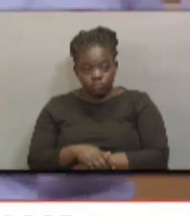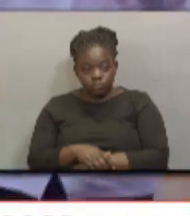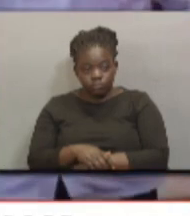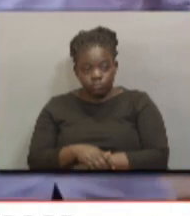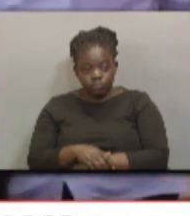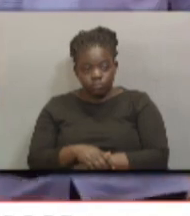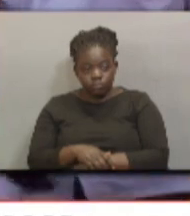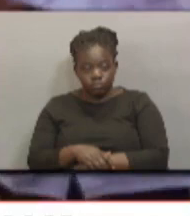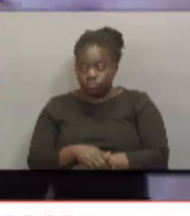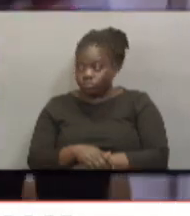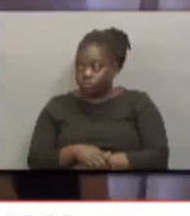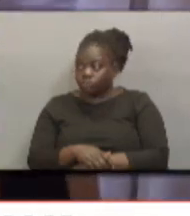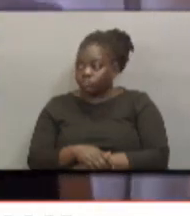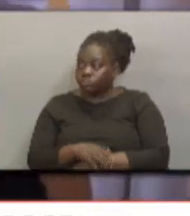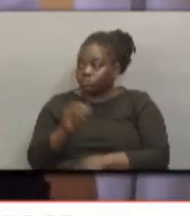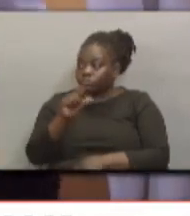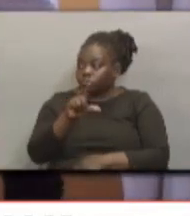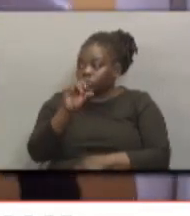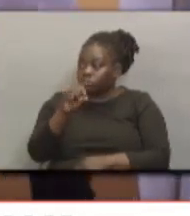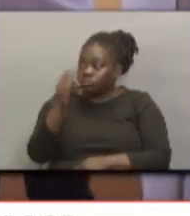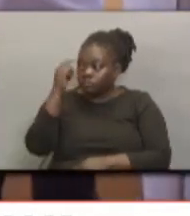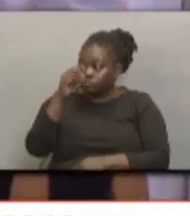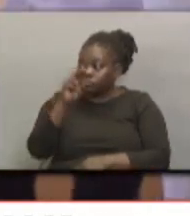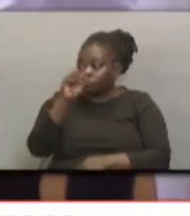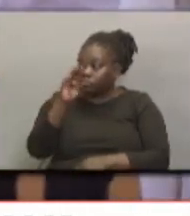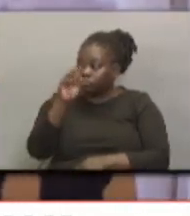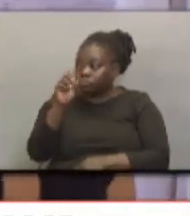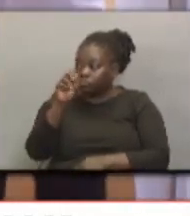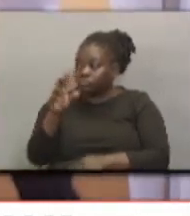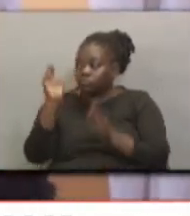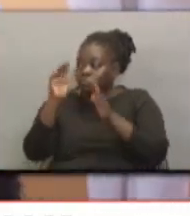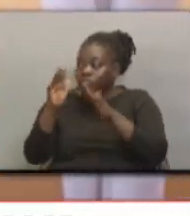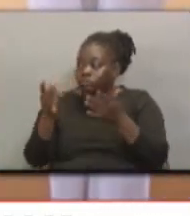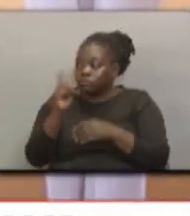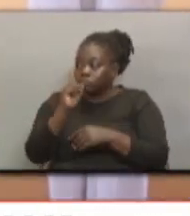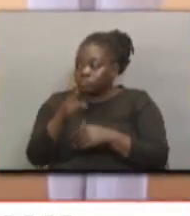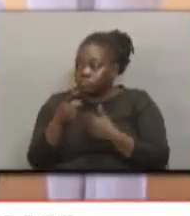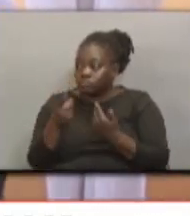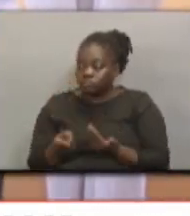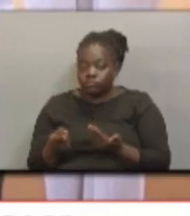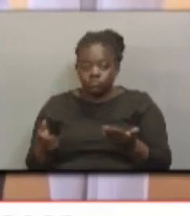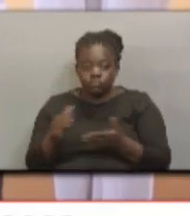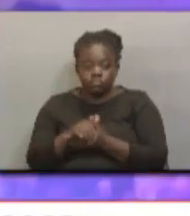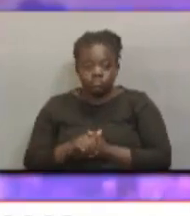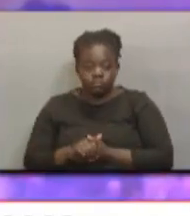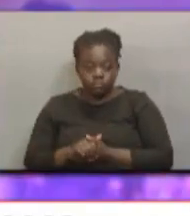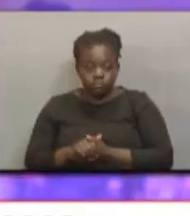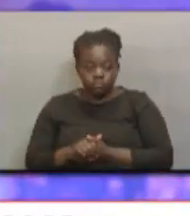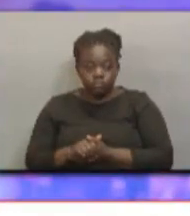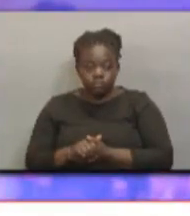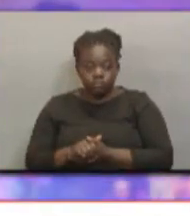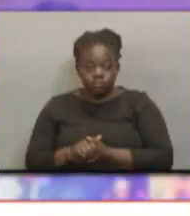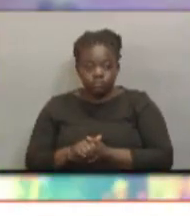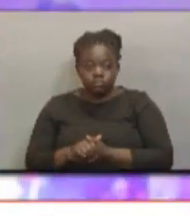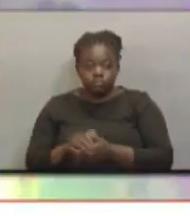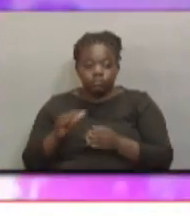baana. Semei Wesali atukirwako amawulire ku Aban TV ayozaayozeza Kizito okutuuka kukula ery'obufumbo. Bakoze